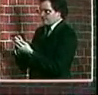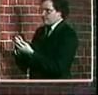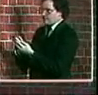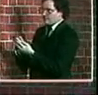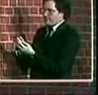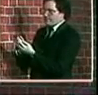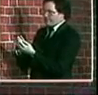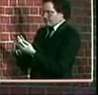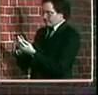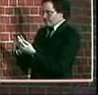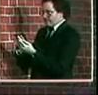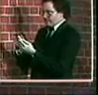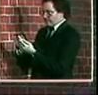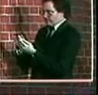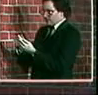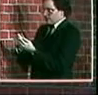Gerdz Nemesek!